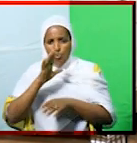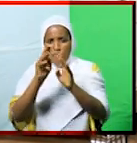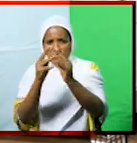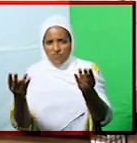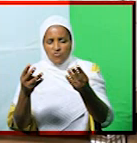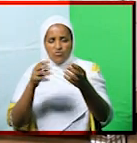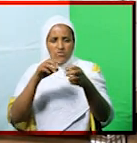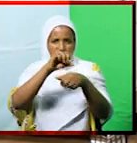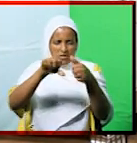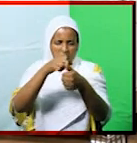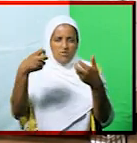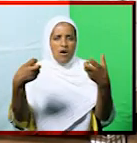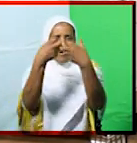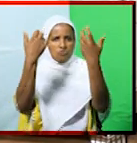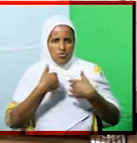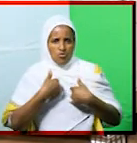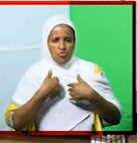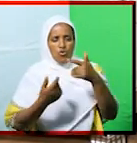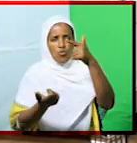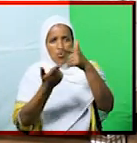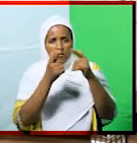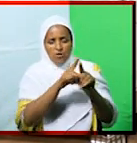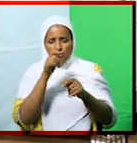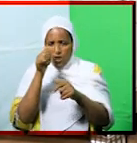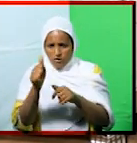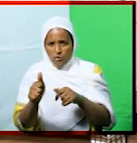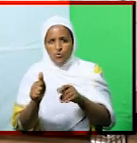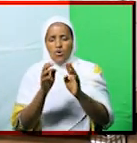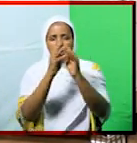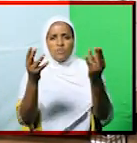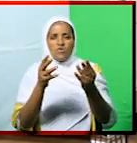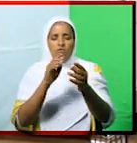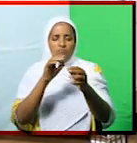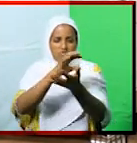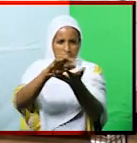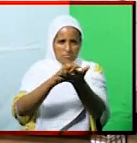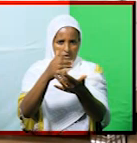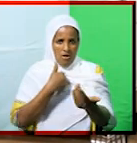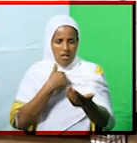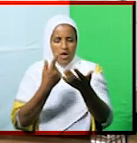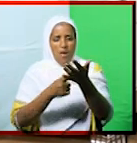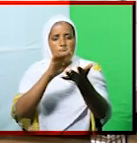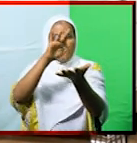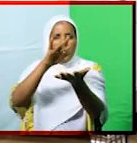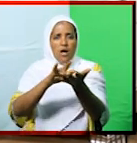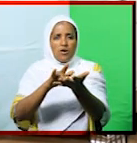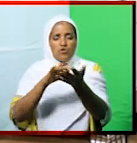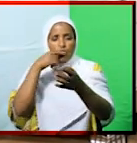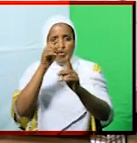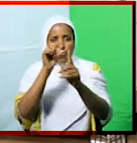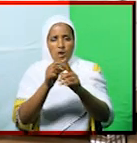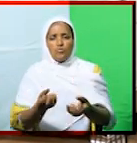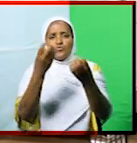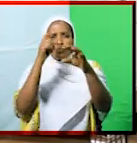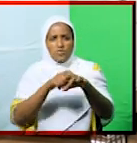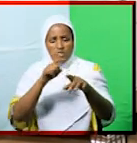አንባቢና መጽሐፍ ብቻ ከሆነ ግን እግዚአብሔር የለበትም ማለት ነው። መተርጉም ያስፈልገዋል። እንደዚህ ያሉትን አቡሊዲስ ዘሮም ሊቀ ጳጳሳት